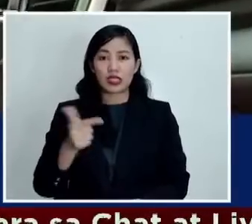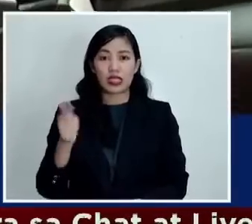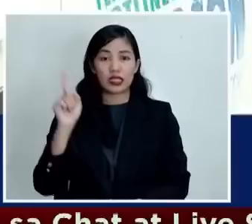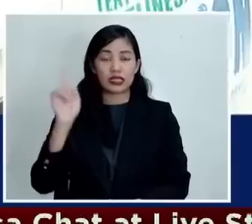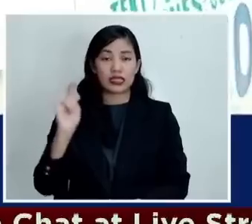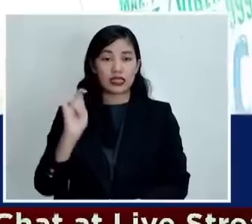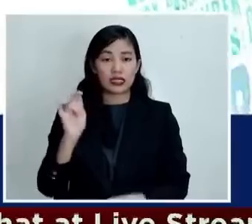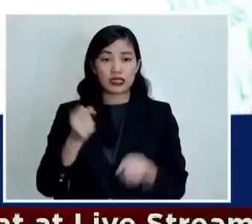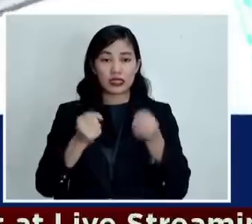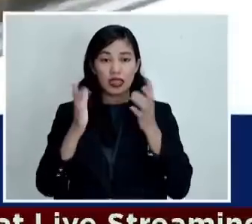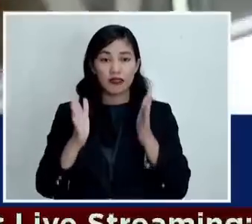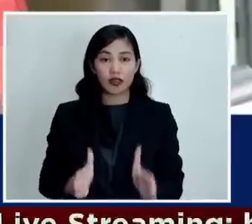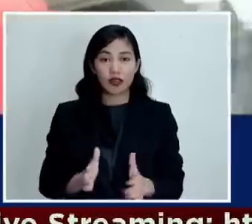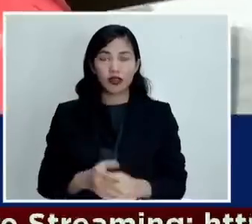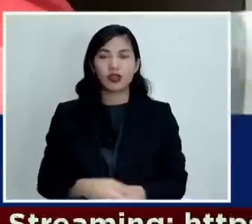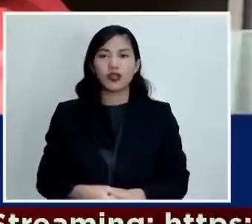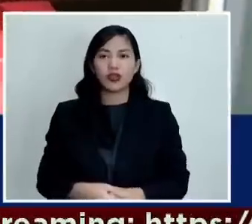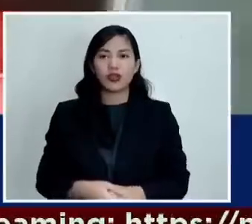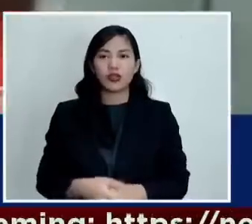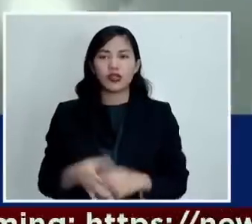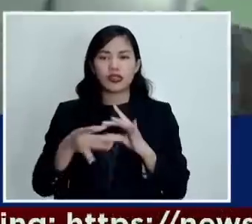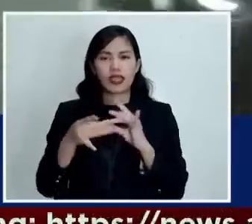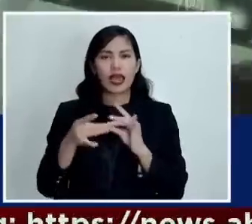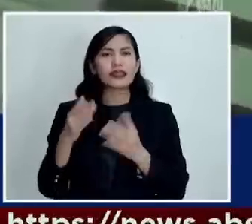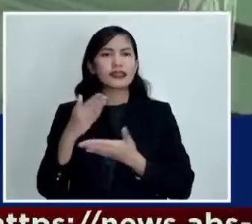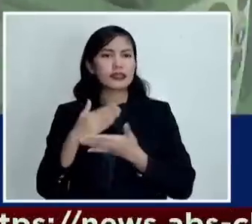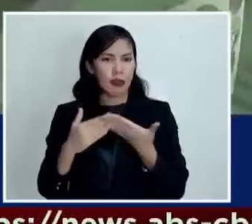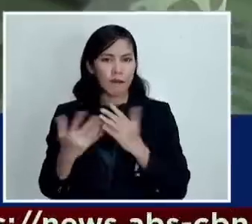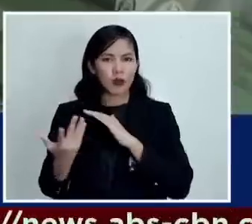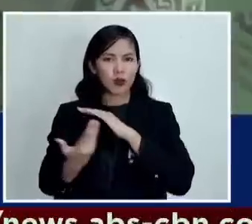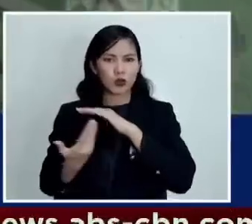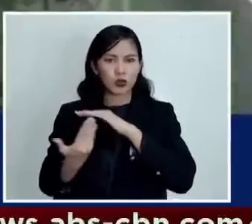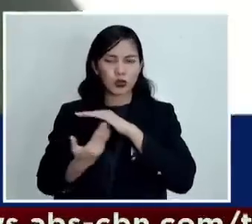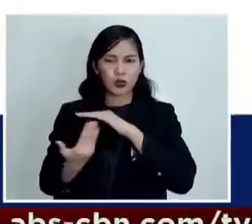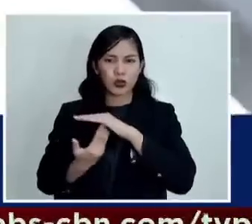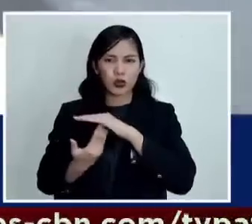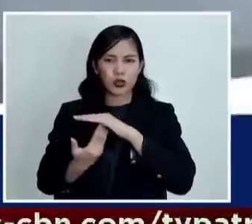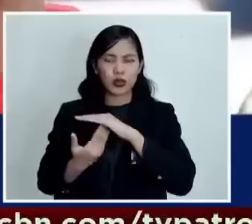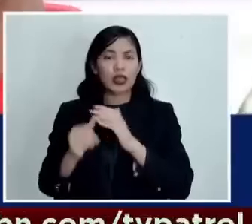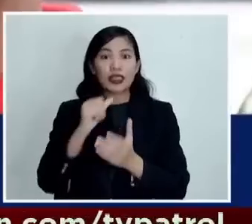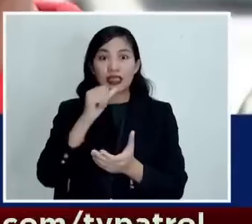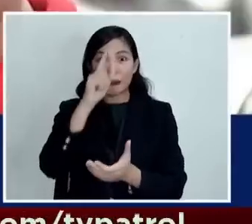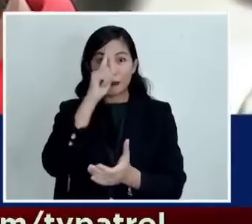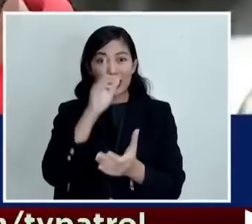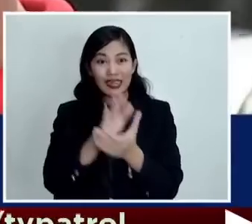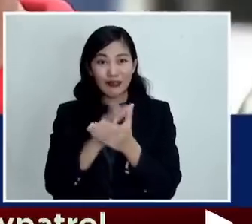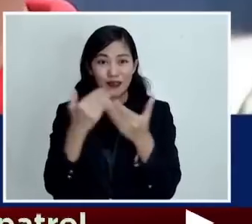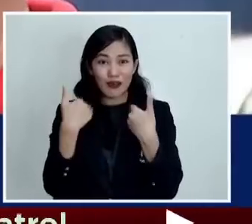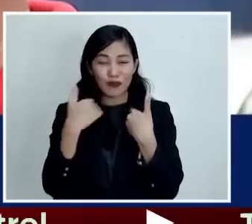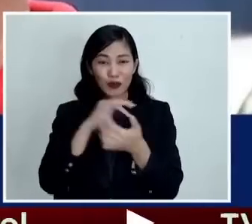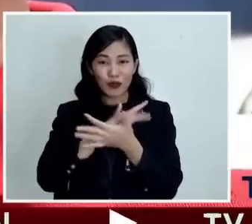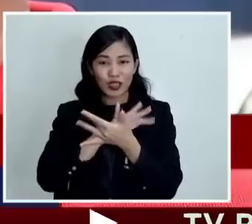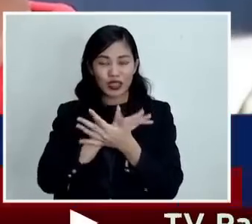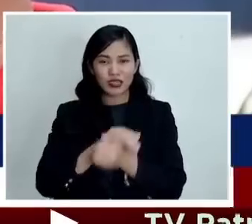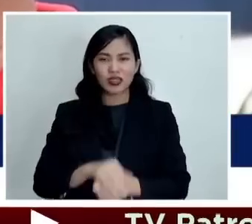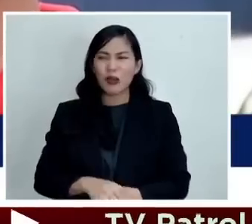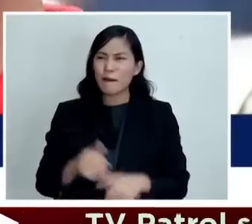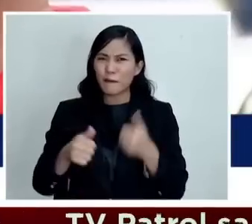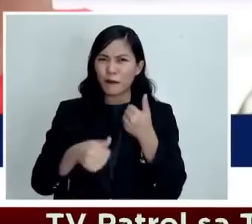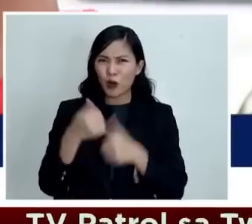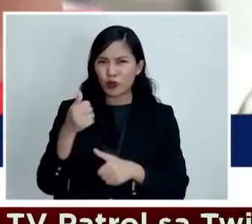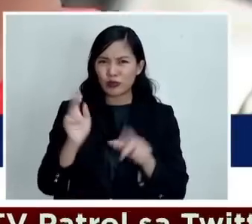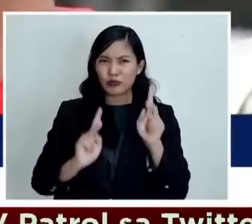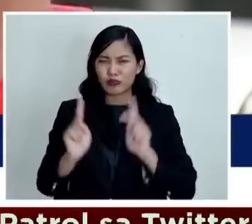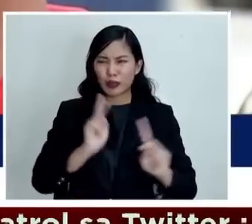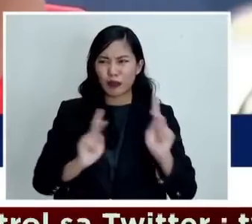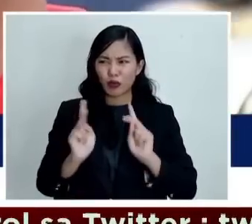si Marianito, ilan daw sa kanyang pasahero tila hindi na naniniwala sa COVID. Halos lahat na sinasabi ng mga pasahero ko, hindi